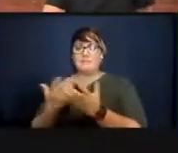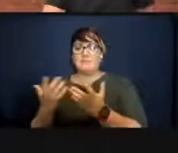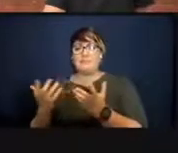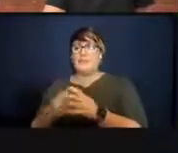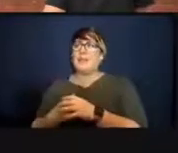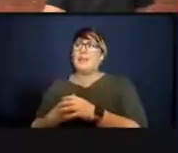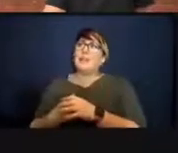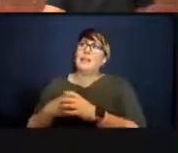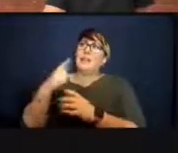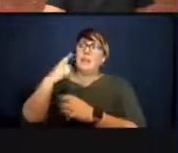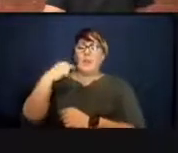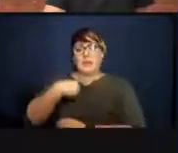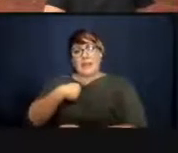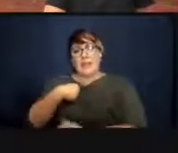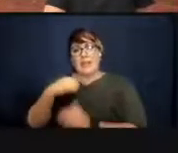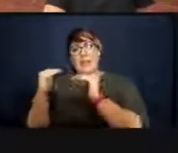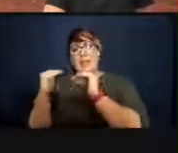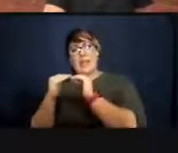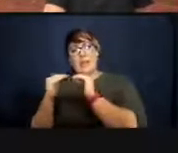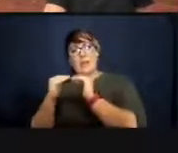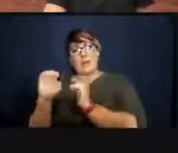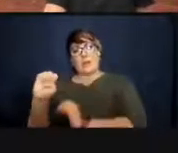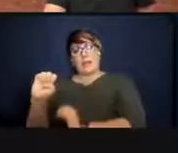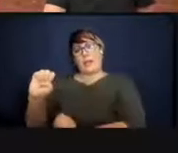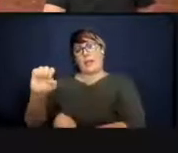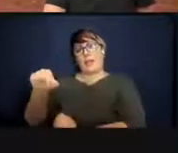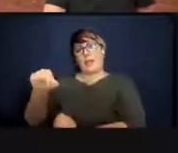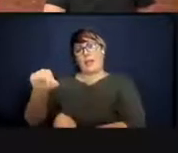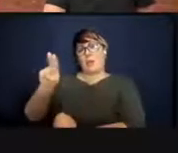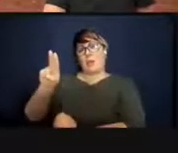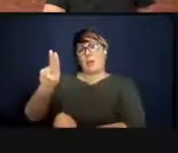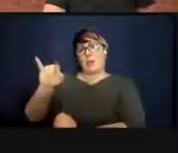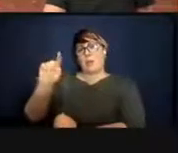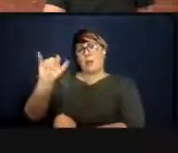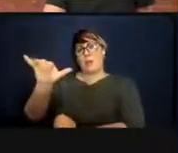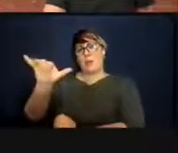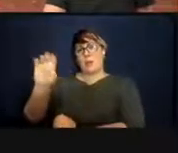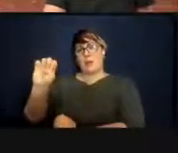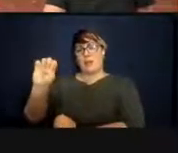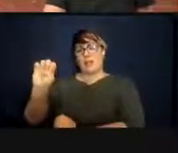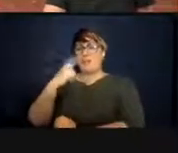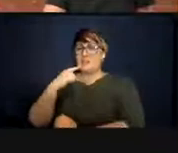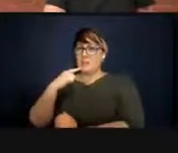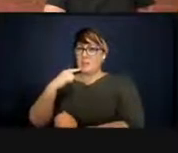Upatikanaji wa usawa, kwangu mimi,